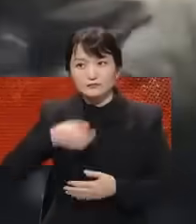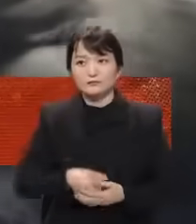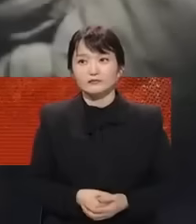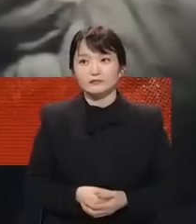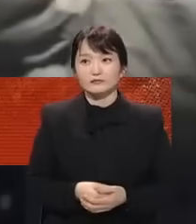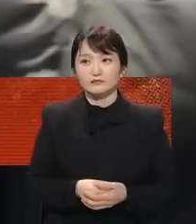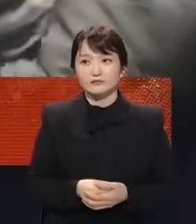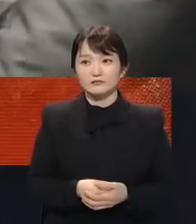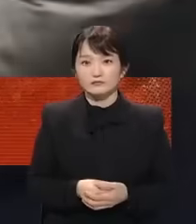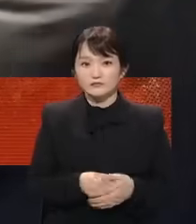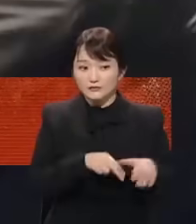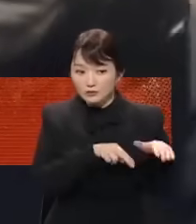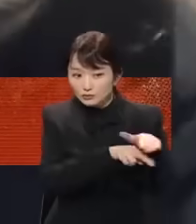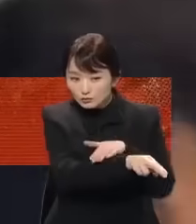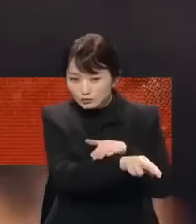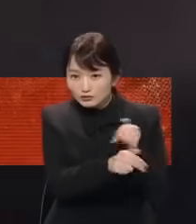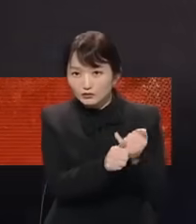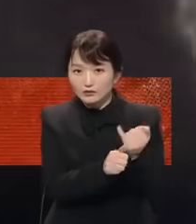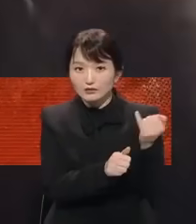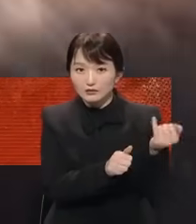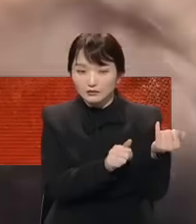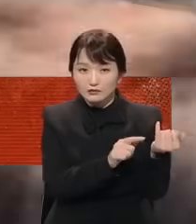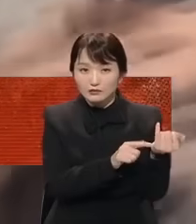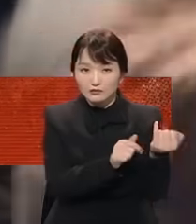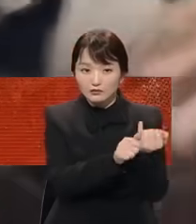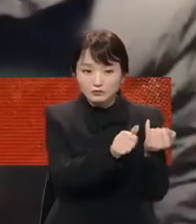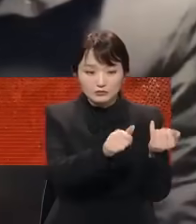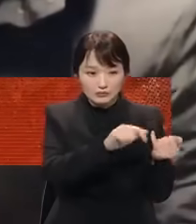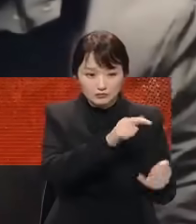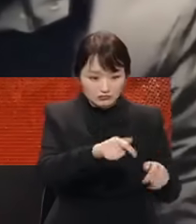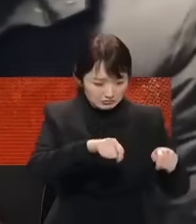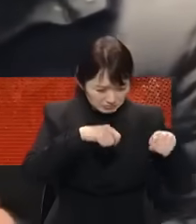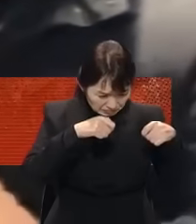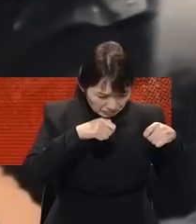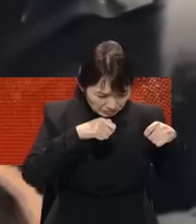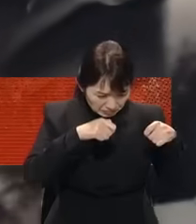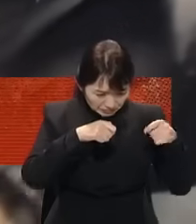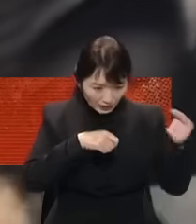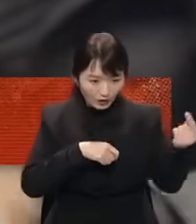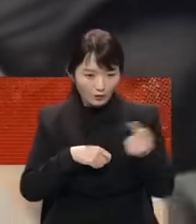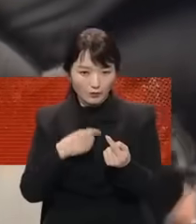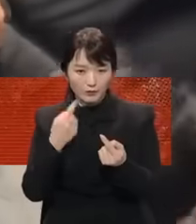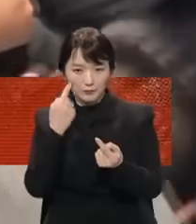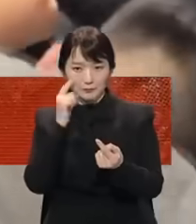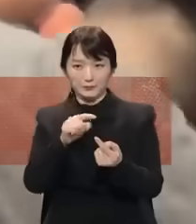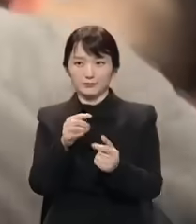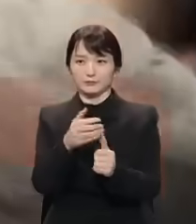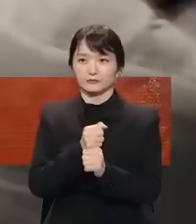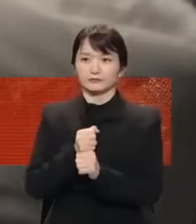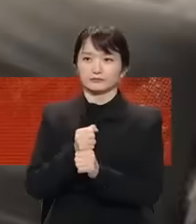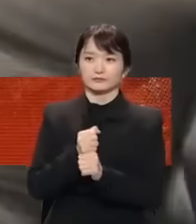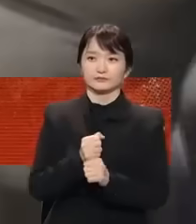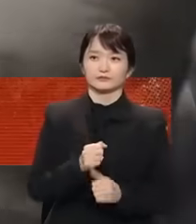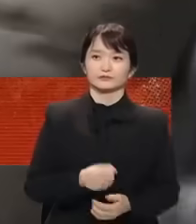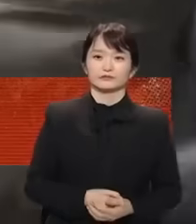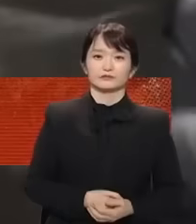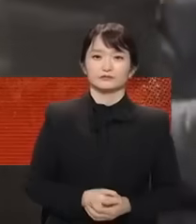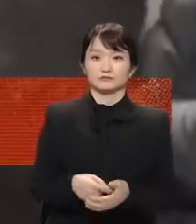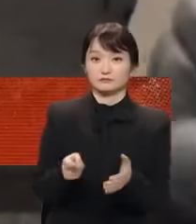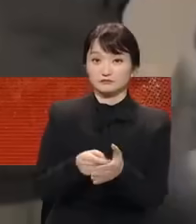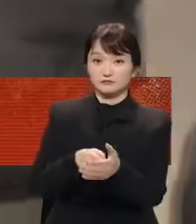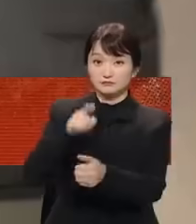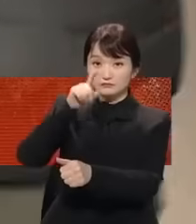도주중인 상황에서도 아내하고 식사하고 나오다가 저렇게 바로 체포가 됐다는 말이죠 그러니까 저 긴급